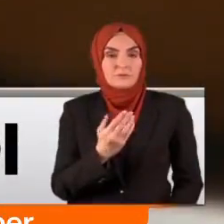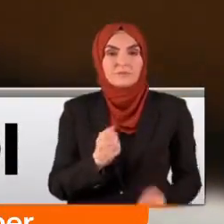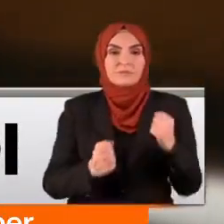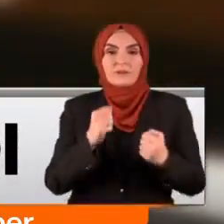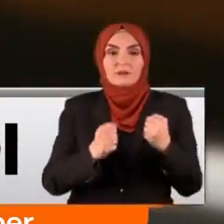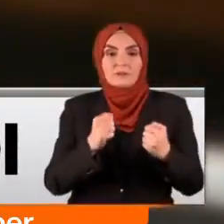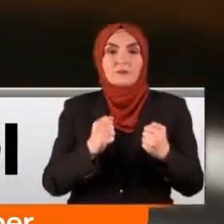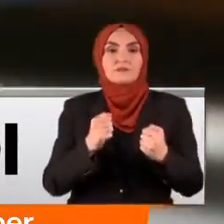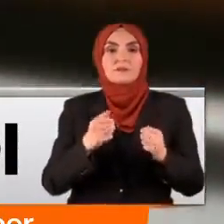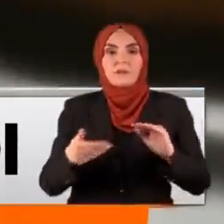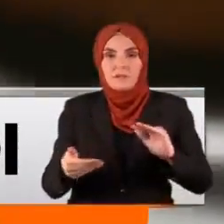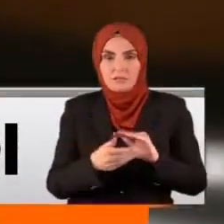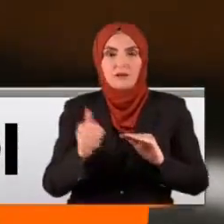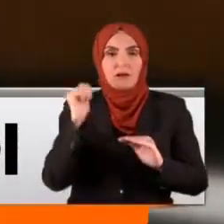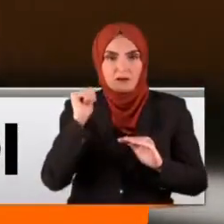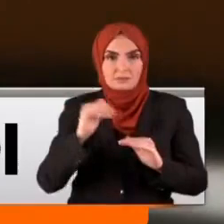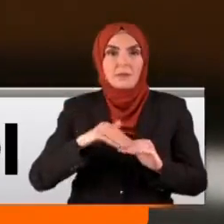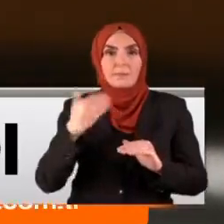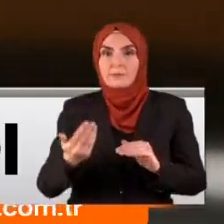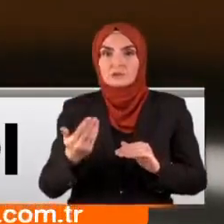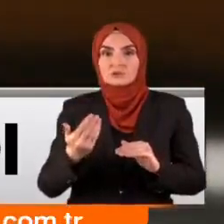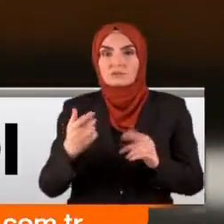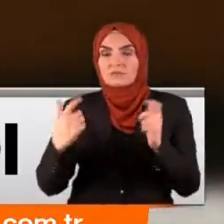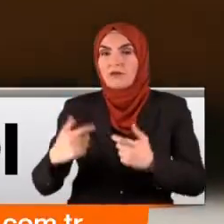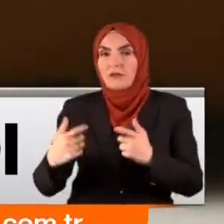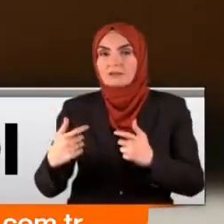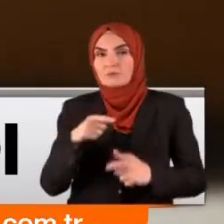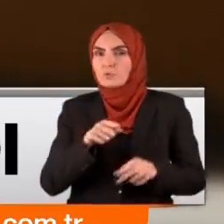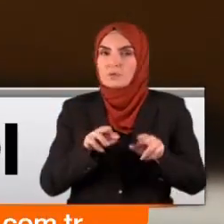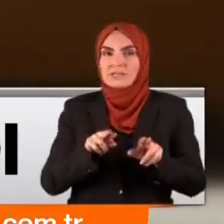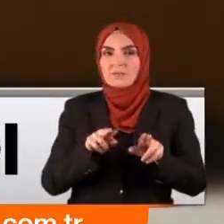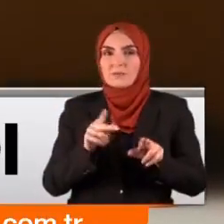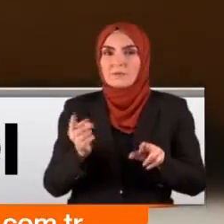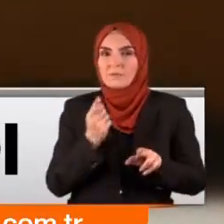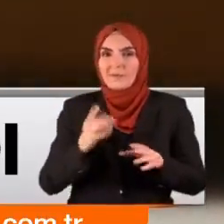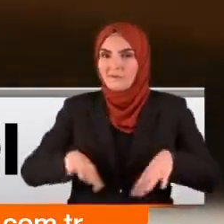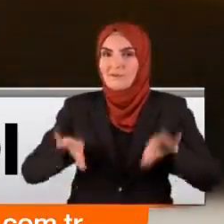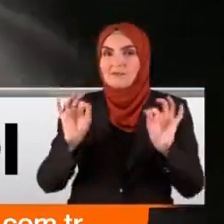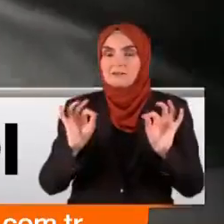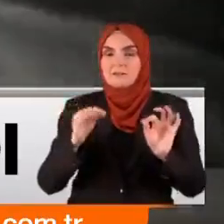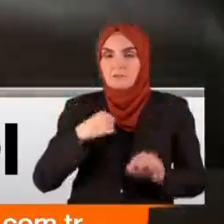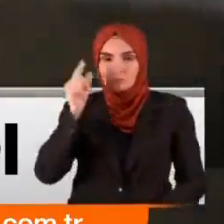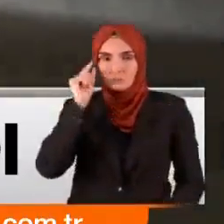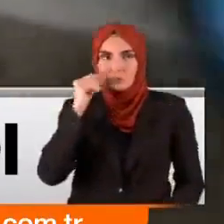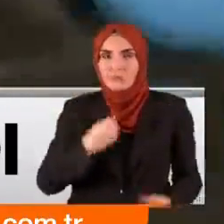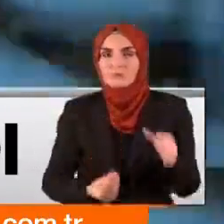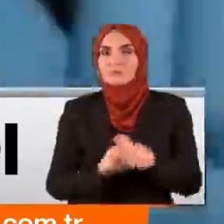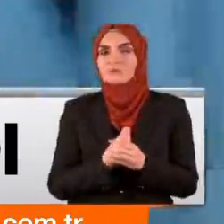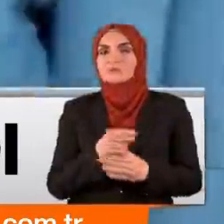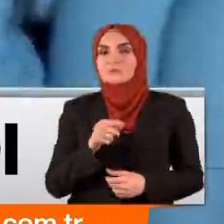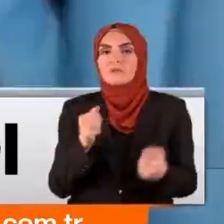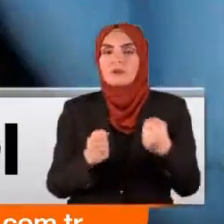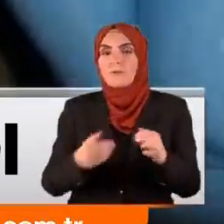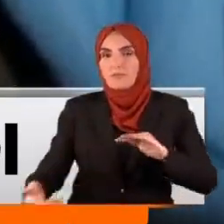bir yerinde aynı şekilde bir sistemin olması bizlerin şüphesini arttırmış. Aracın arka